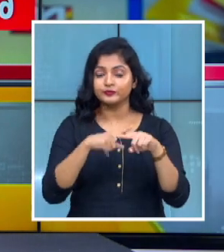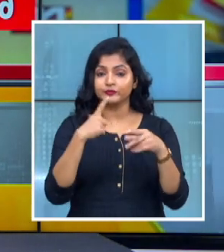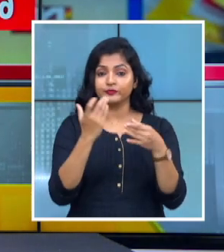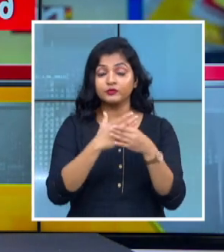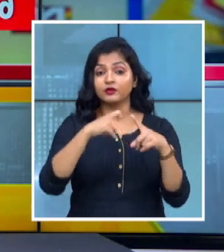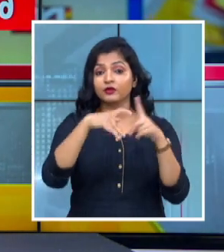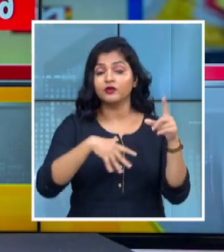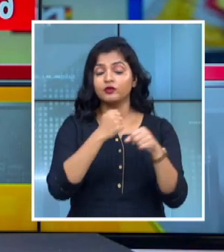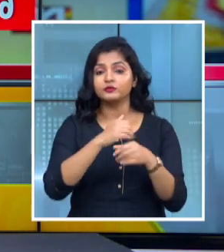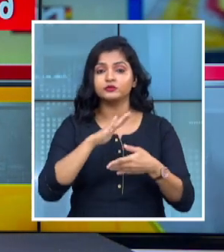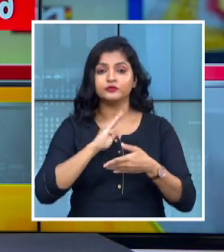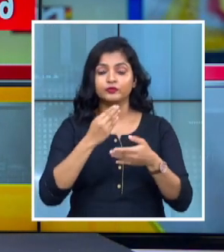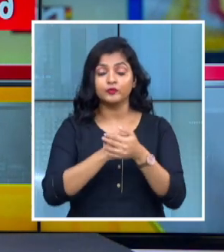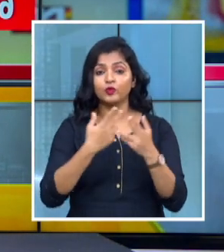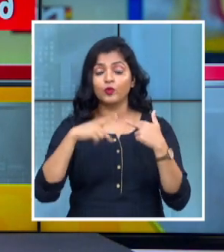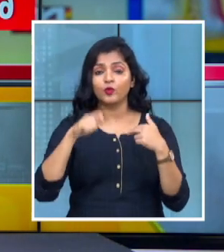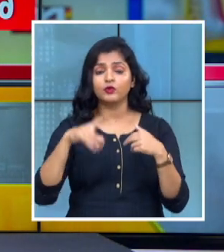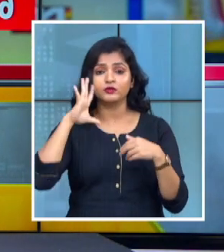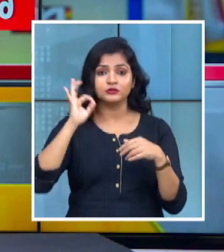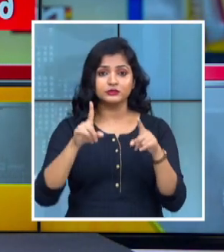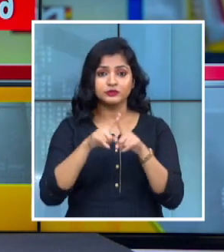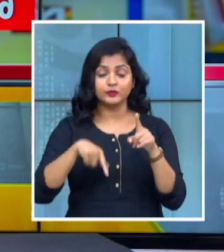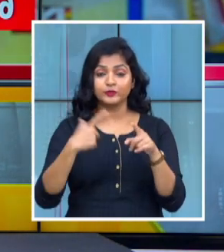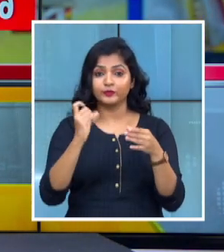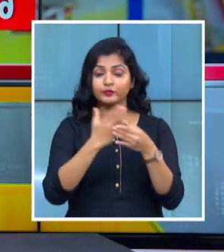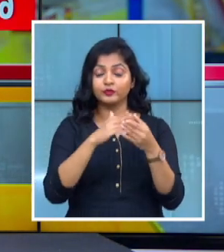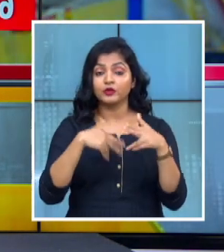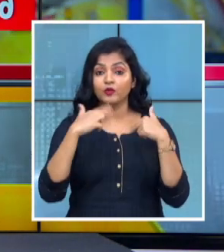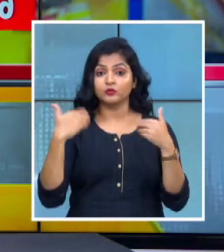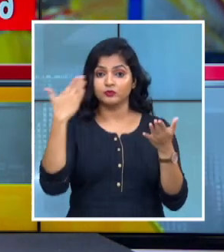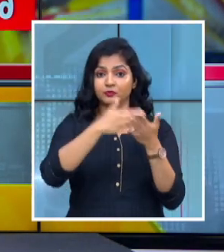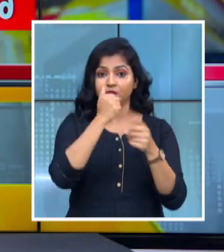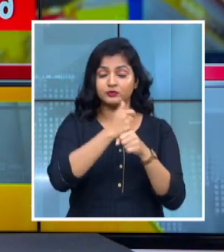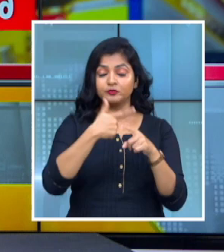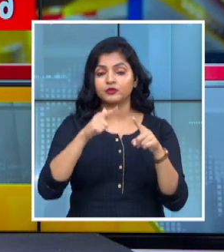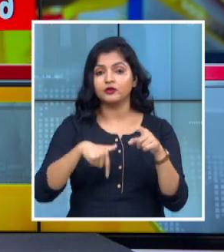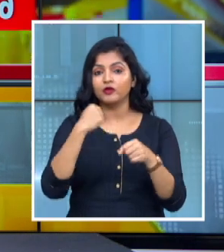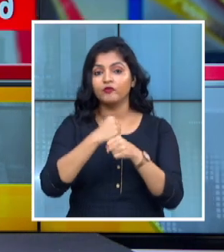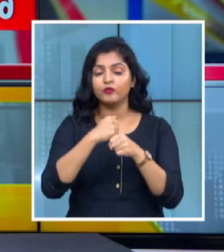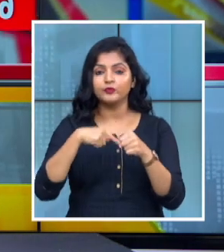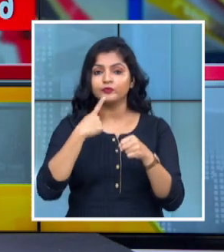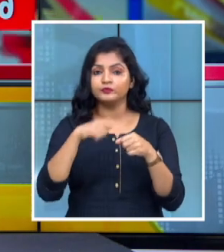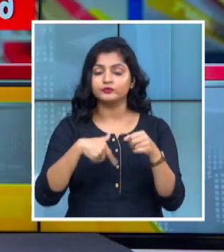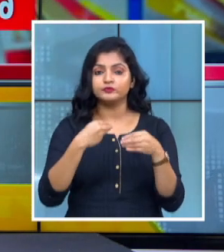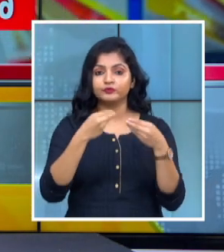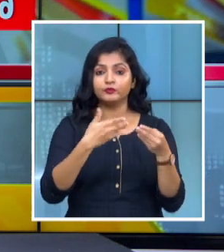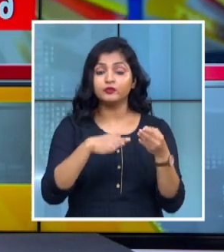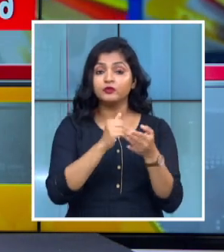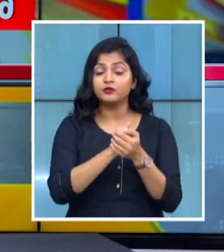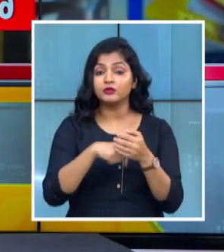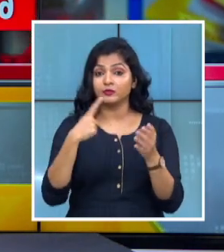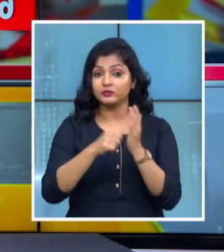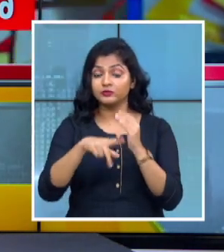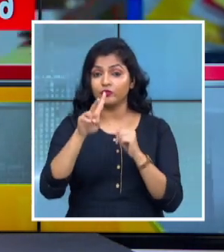സർക്കാരിന് ആശ്വാസം. കോടതിയലക്ഷ്യ കേസിൽ ഹൈക്കോടതിയിൽ നേരിട്ട് ഹാജരാകുന്നതിൽ നിന്ന് സർക്കാർ ഉദ്യോഗസ്ഥർക്ക് സുപ്രീം കോടതി ഇളവ് നൽകി. ഈ മാസം 29-ന് ഹാജരാകണം